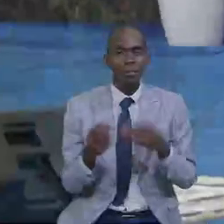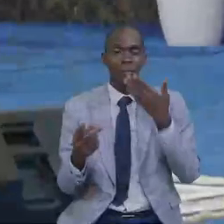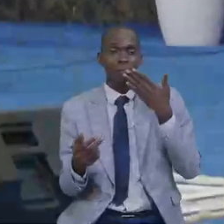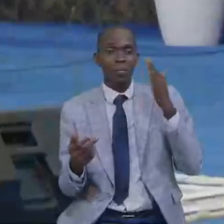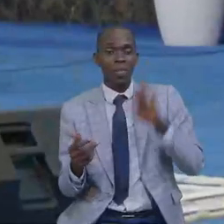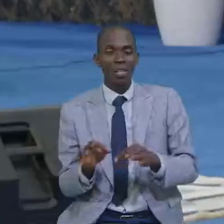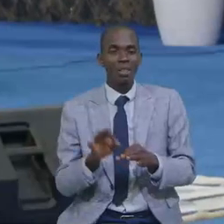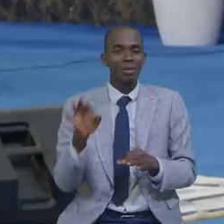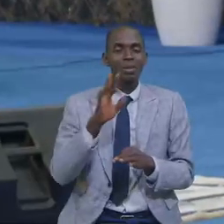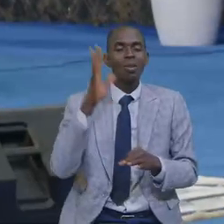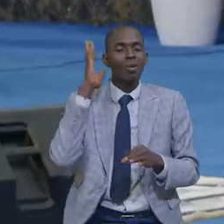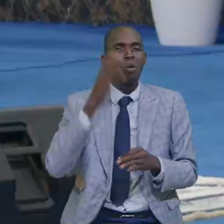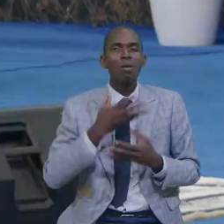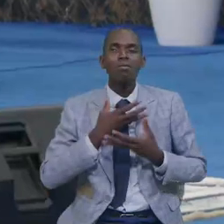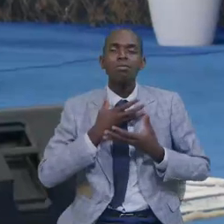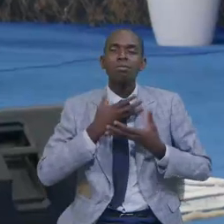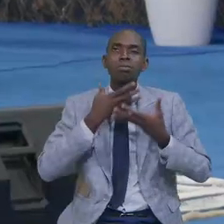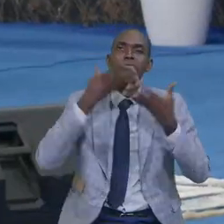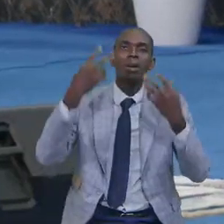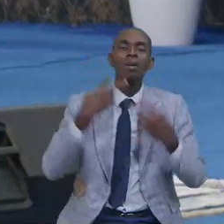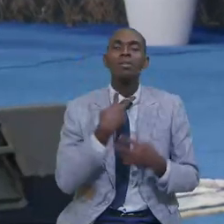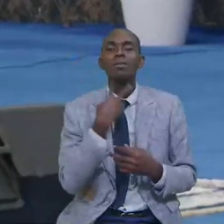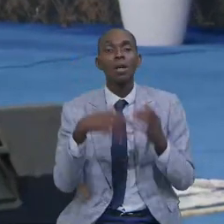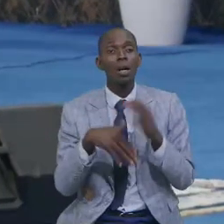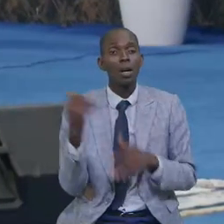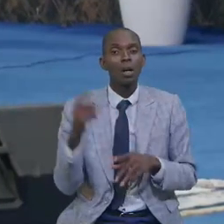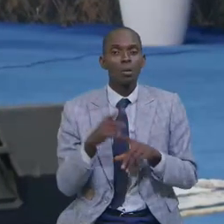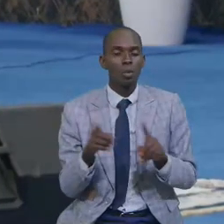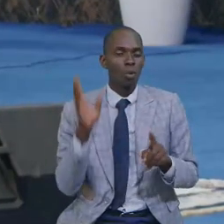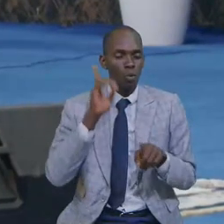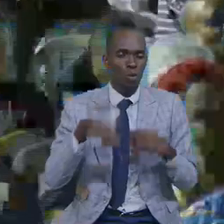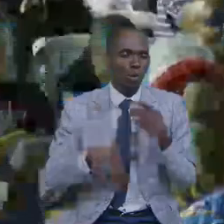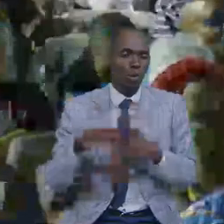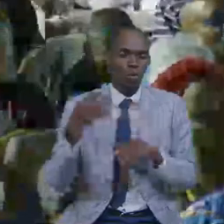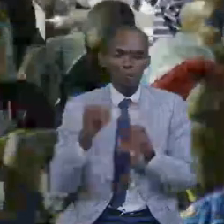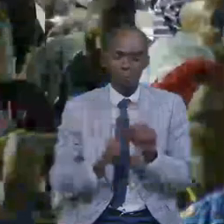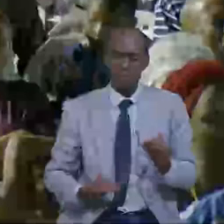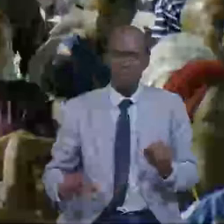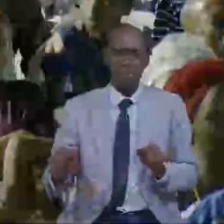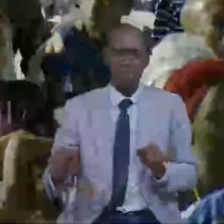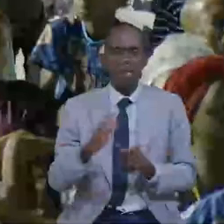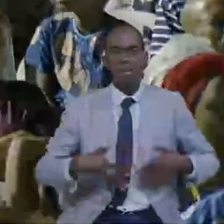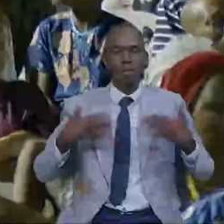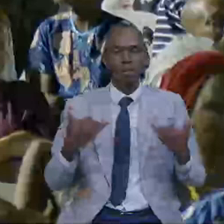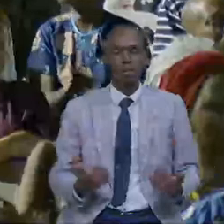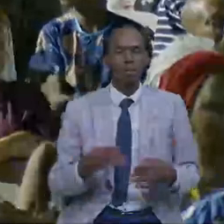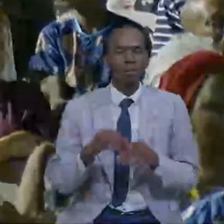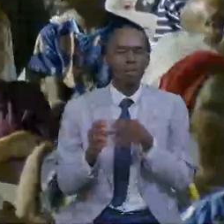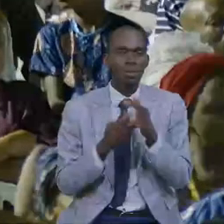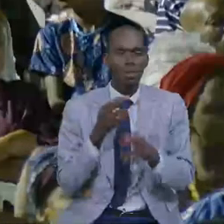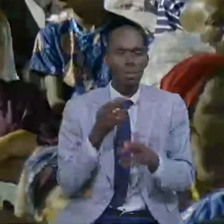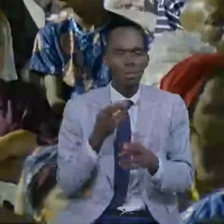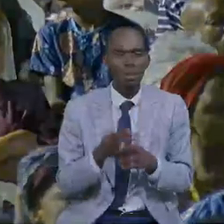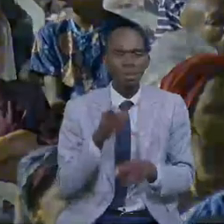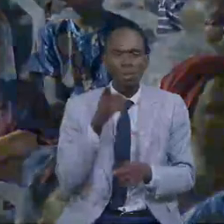mauvaises esprits vont crier et sortiront de toute vie ce soir au nom de Jésus